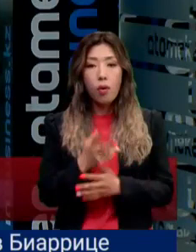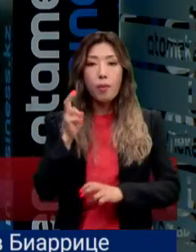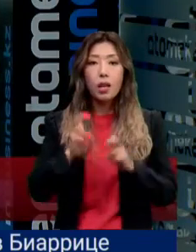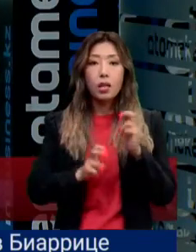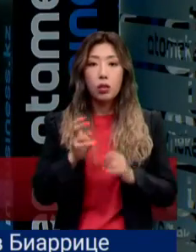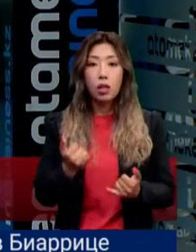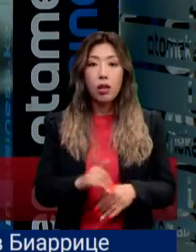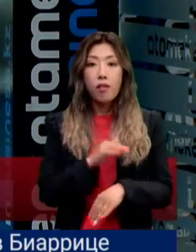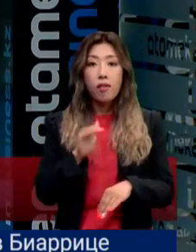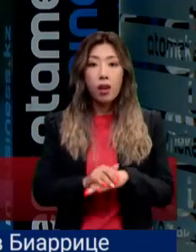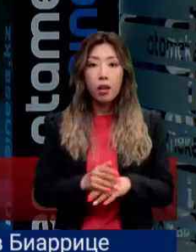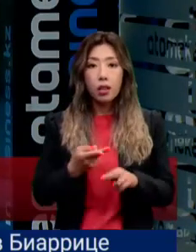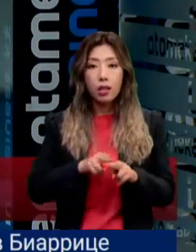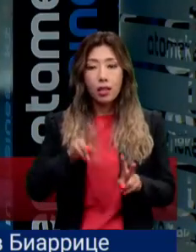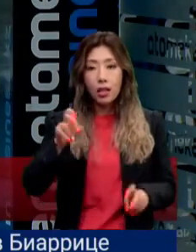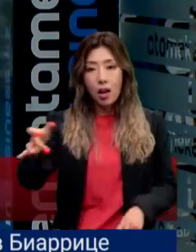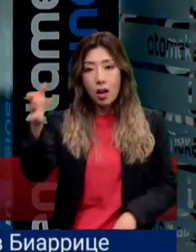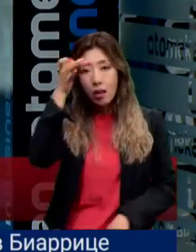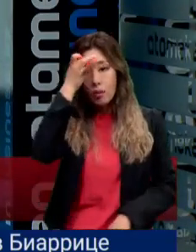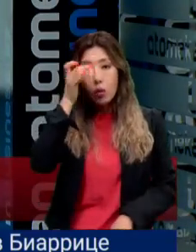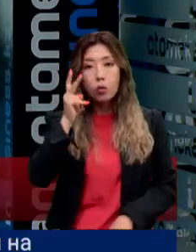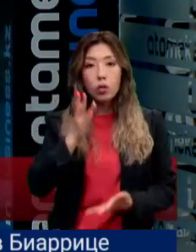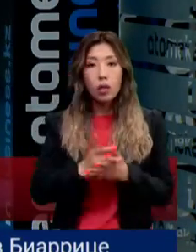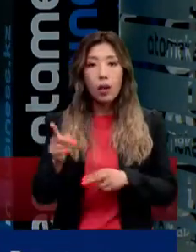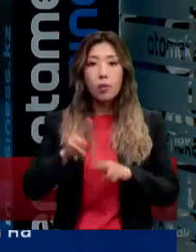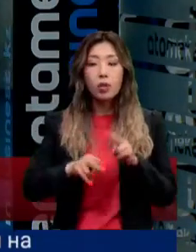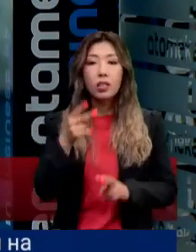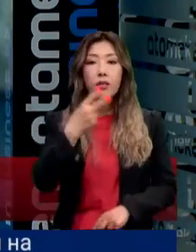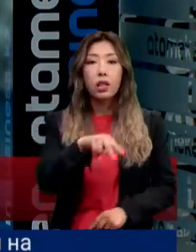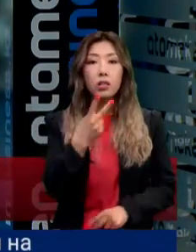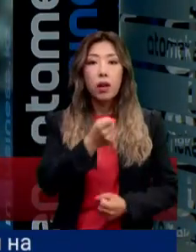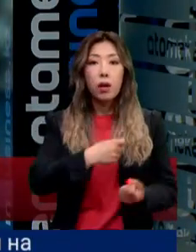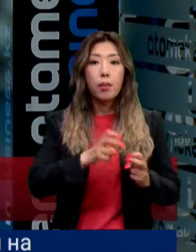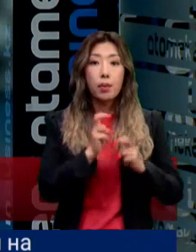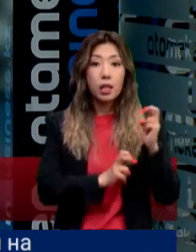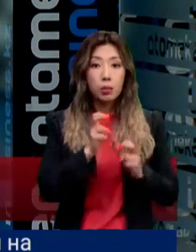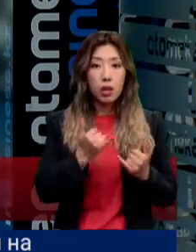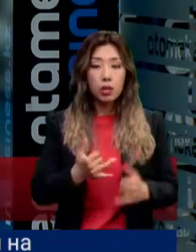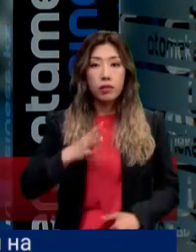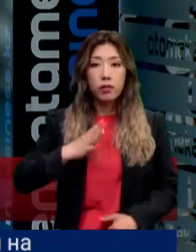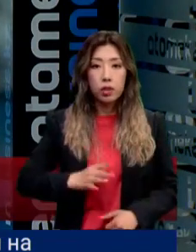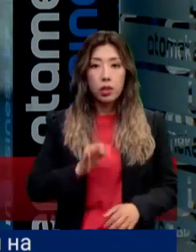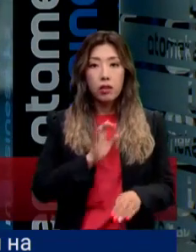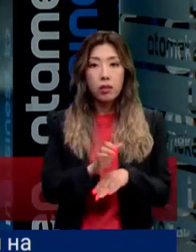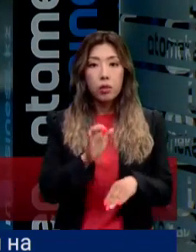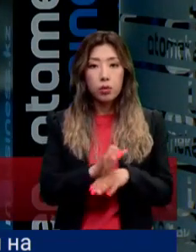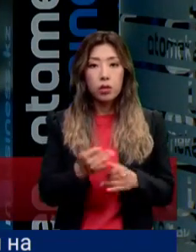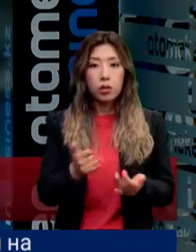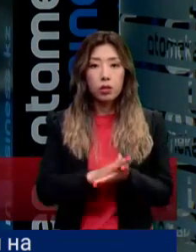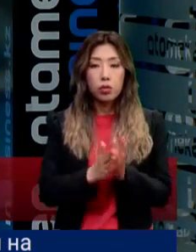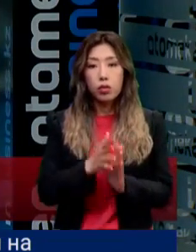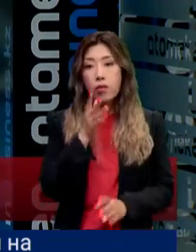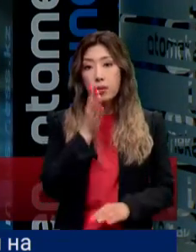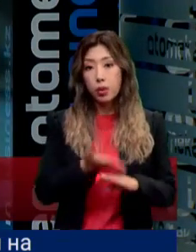На деле же оказалась головной болью для тех, кто построил там 22 предприятия, а теперь вынужден выживать и выпускать продукцию в непростых